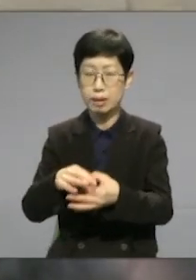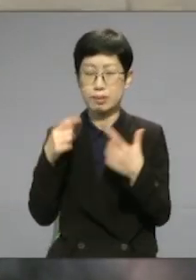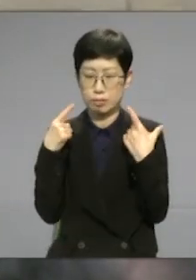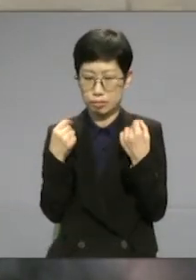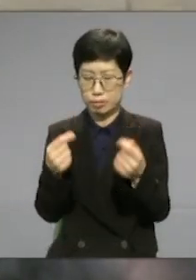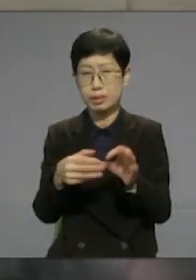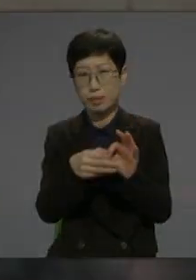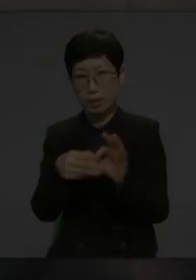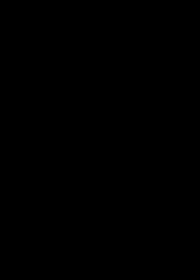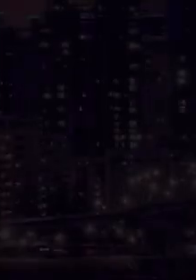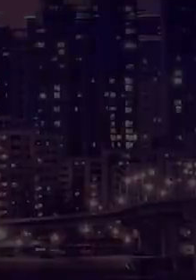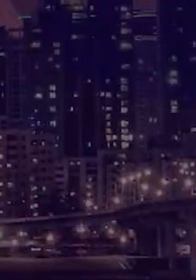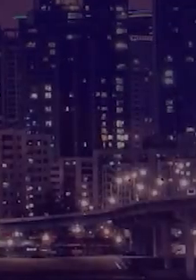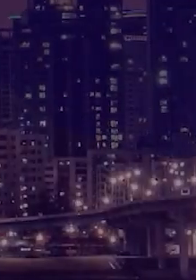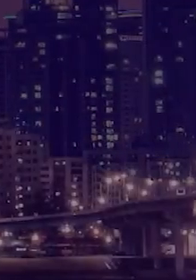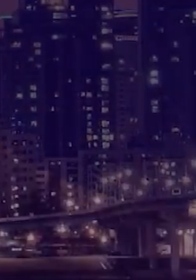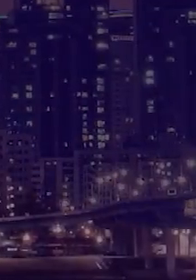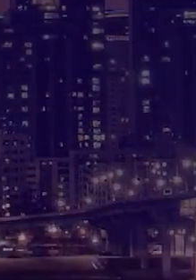유지